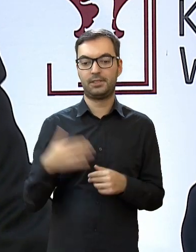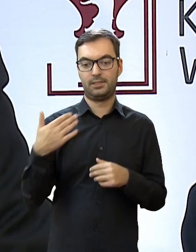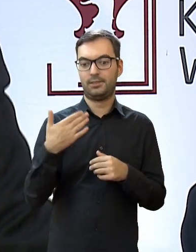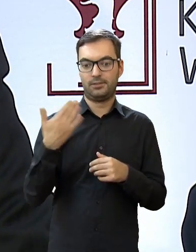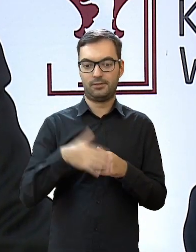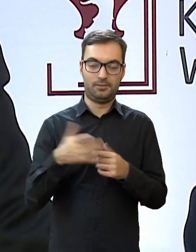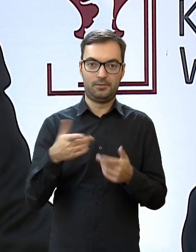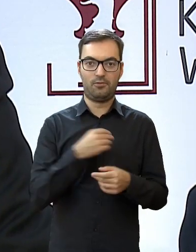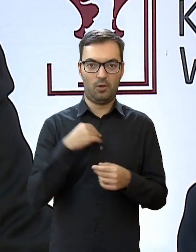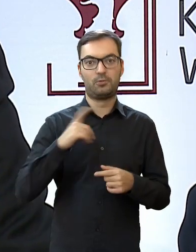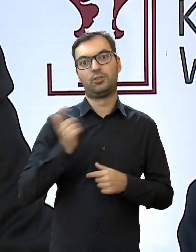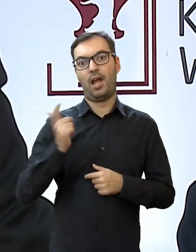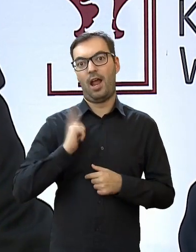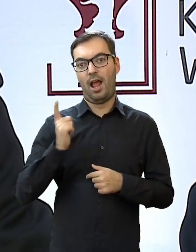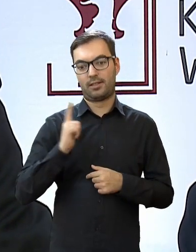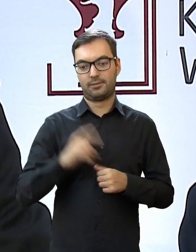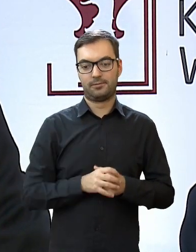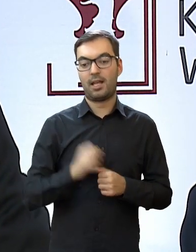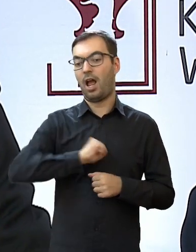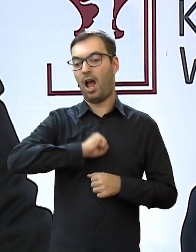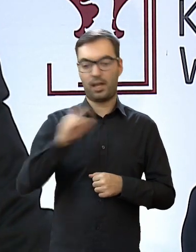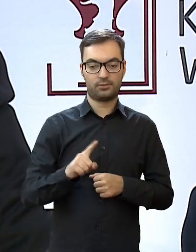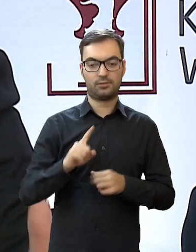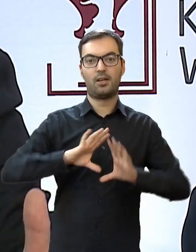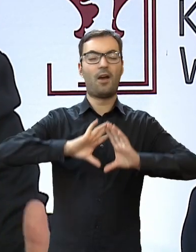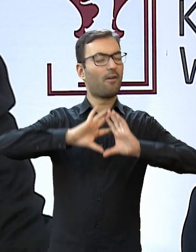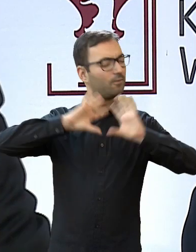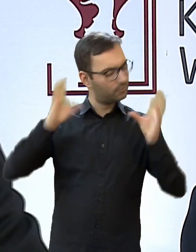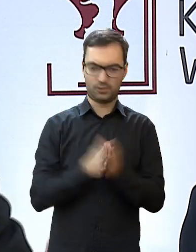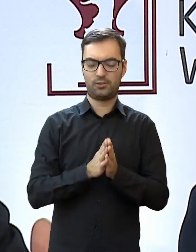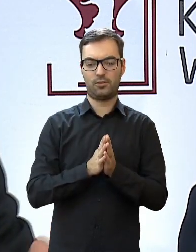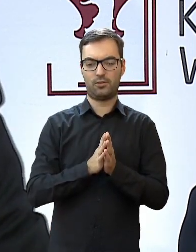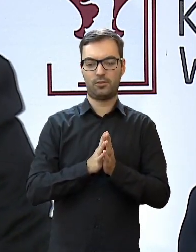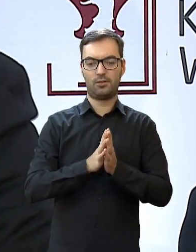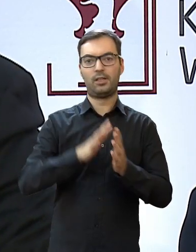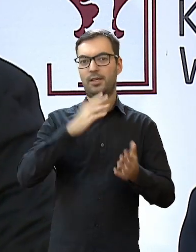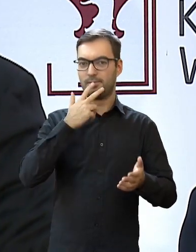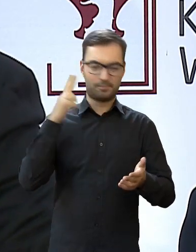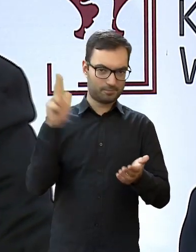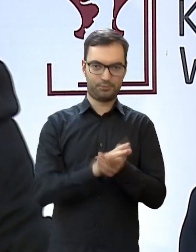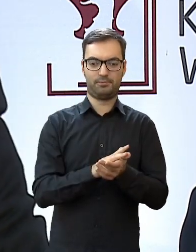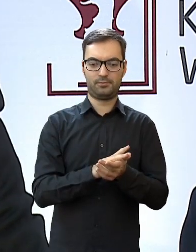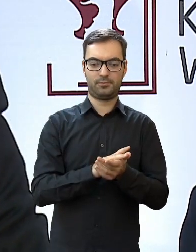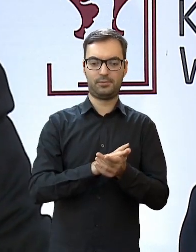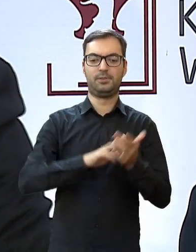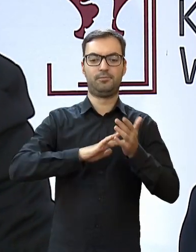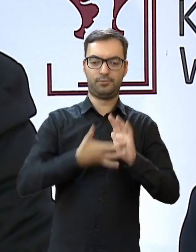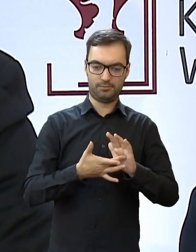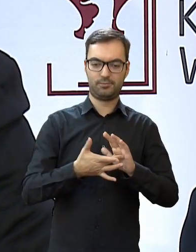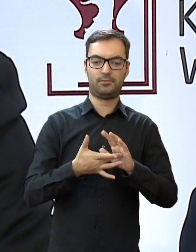wyborczej w kraju, bo trzeba czekać. Dopóki wszystkie protokoły nie zostaną zatwierdzone przez Komisję Okręgowej i następnie